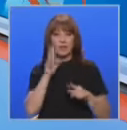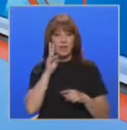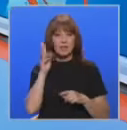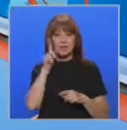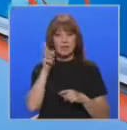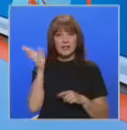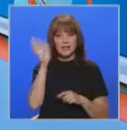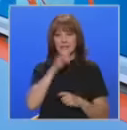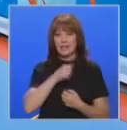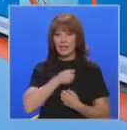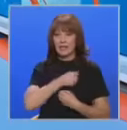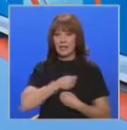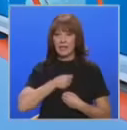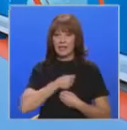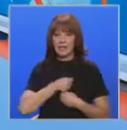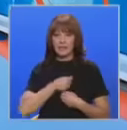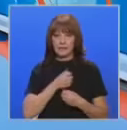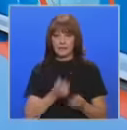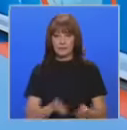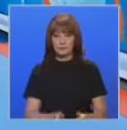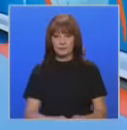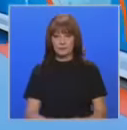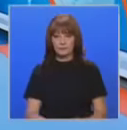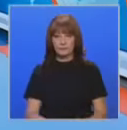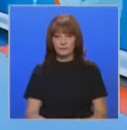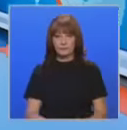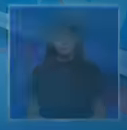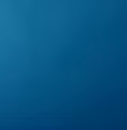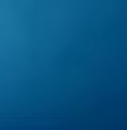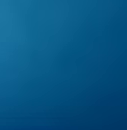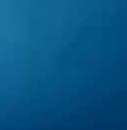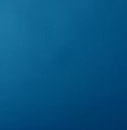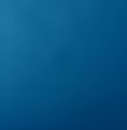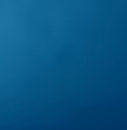след трагедията. Започваме.